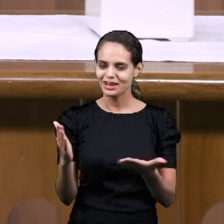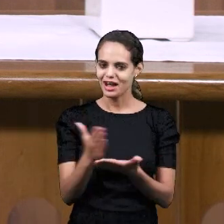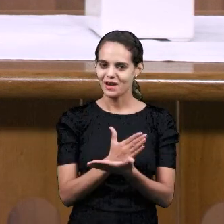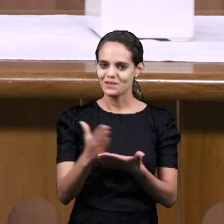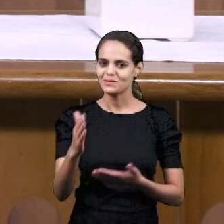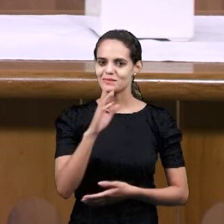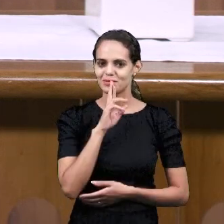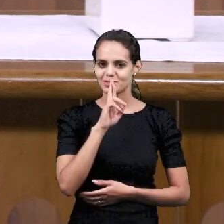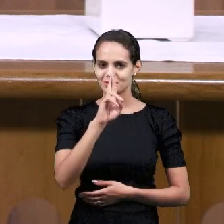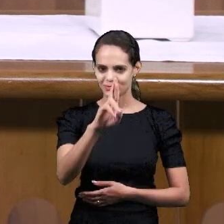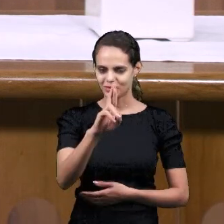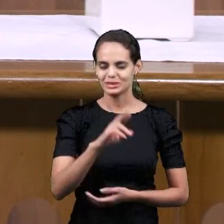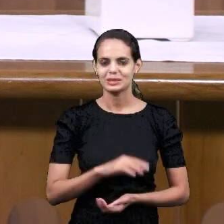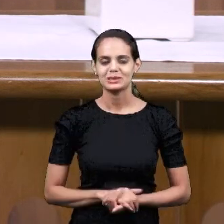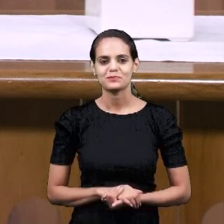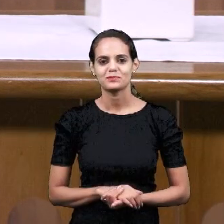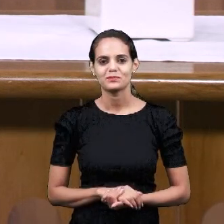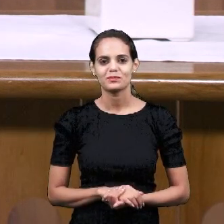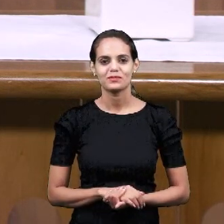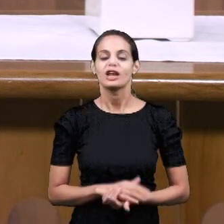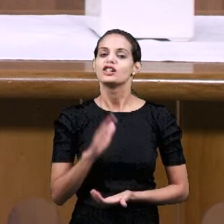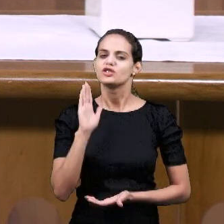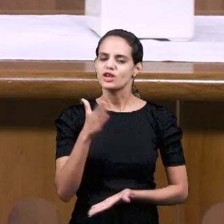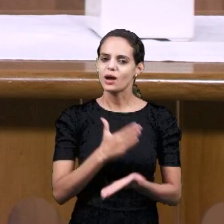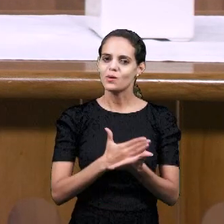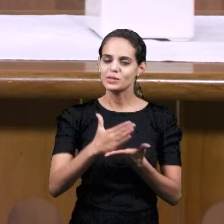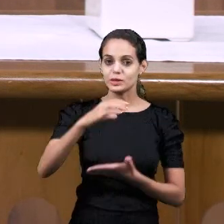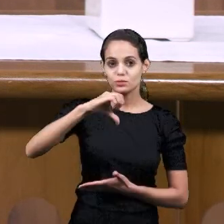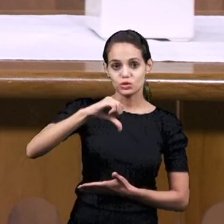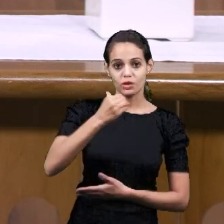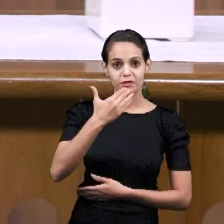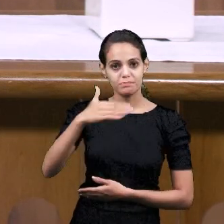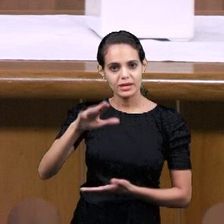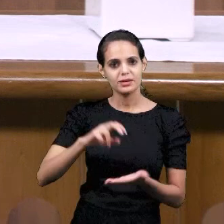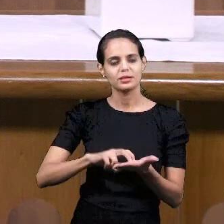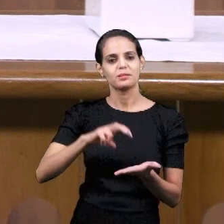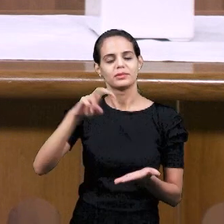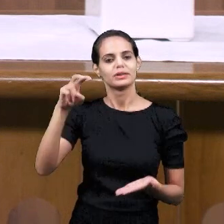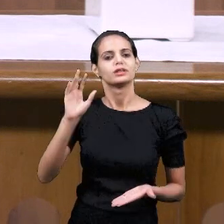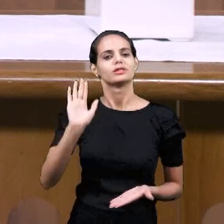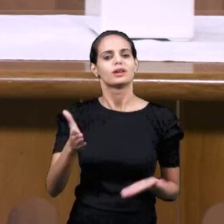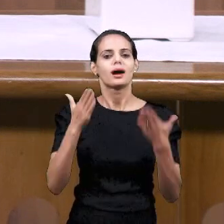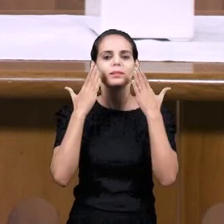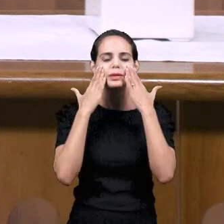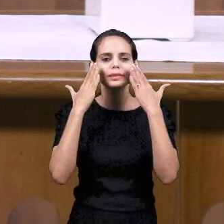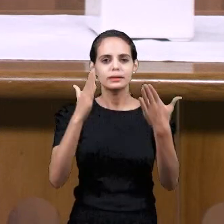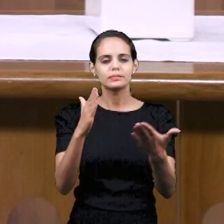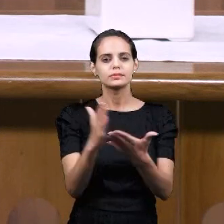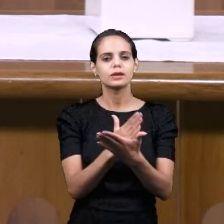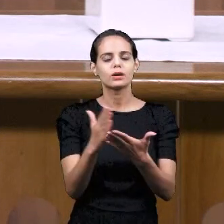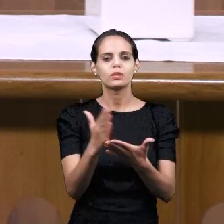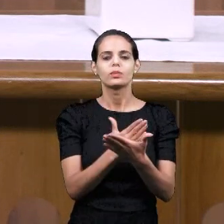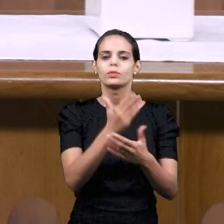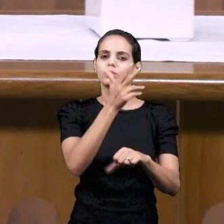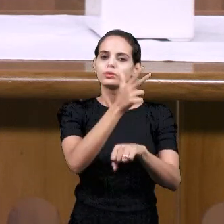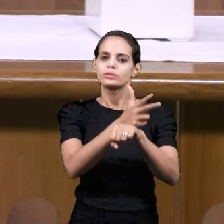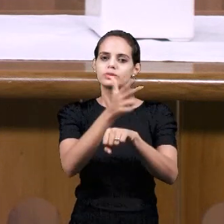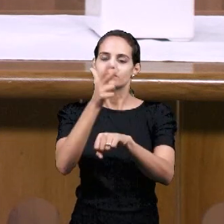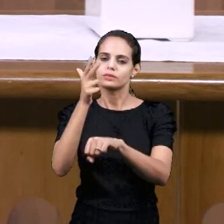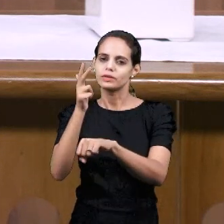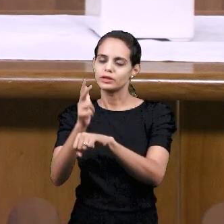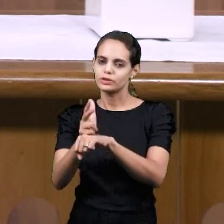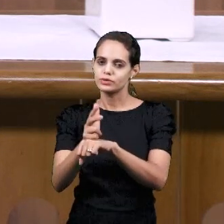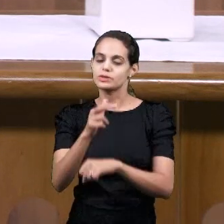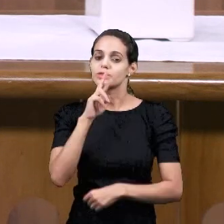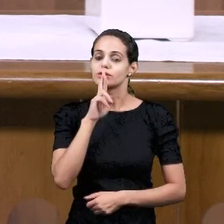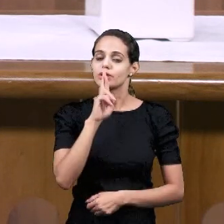Nous avons déjà commencé la journée aujourd'hui dans notre programmation à 9h30 du matin où nous avons présenté quelques vidéos avec des réponses, nos frères et sœurs. Et maintenant, nous